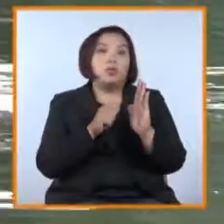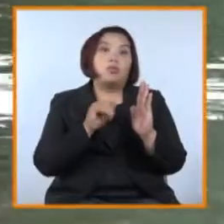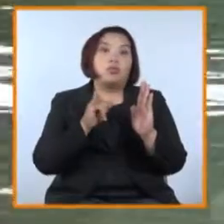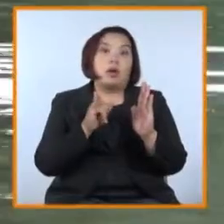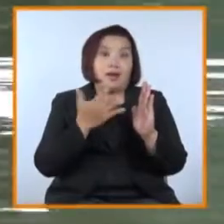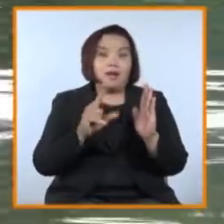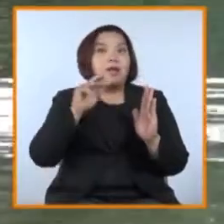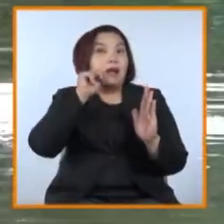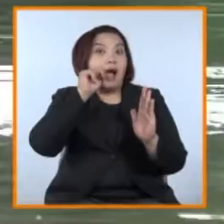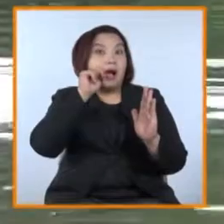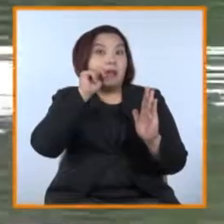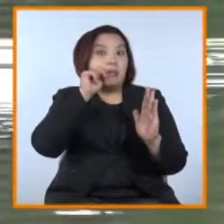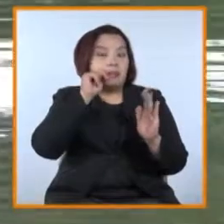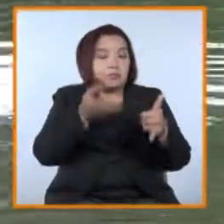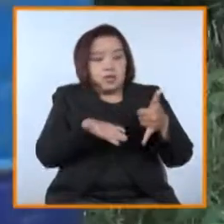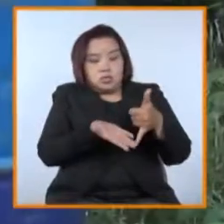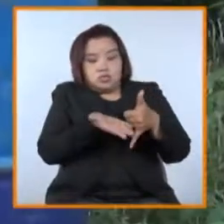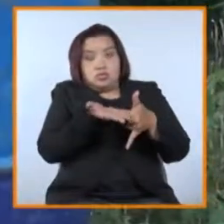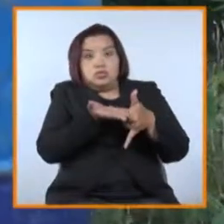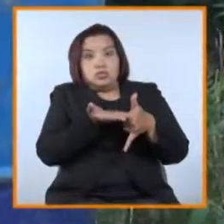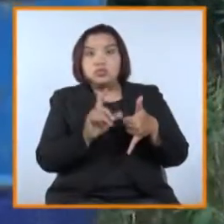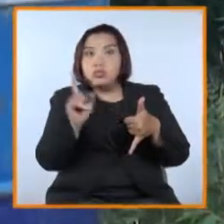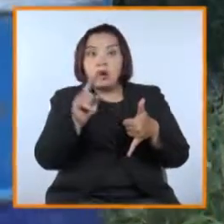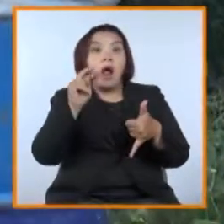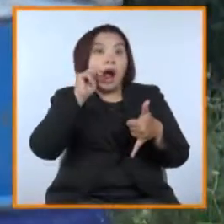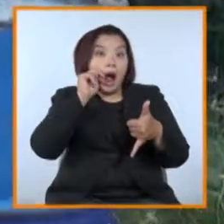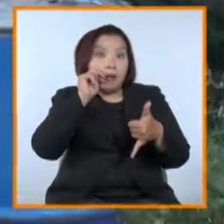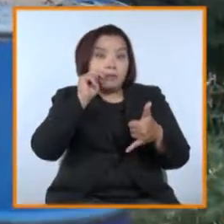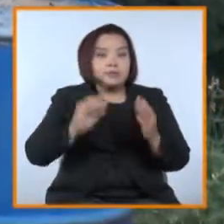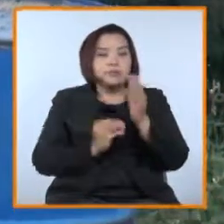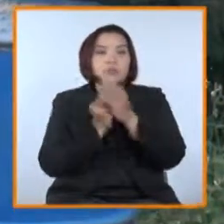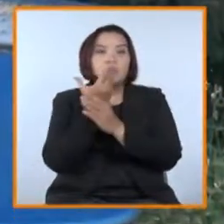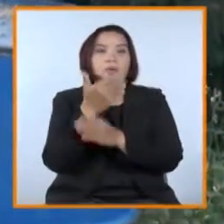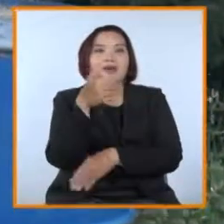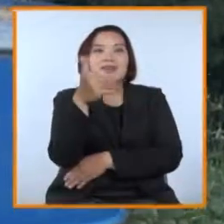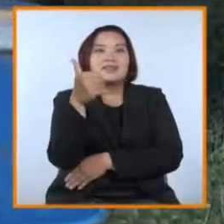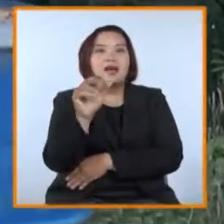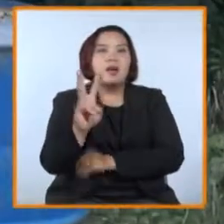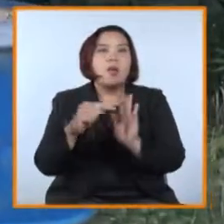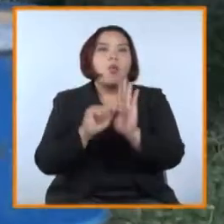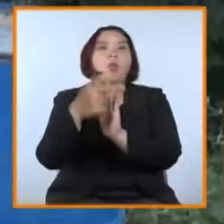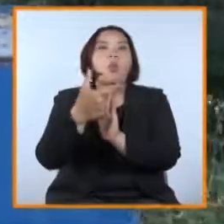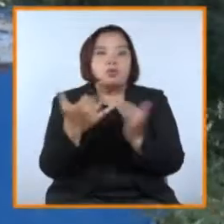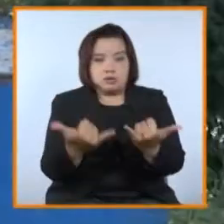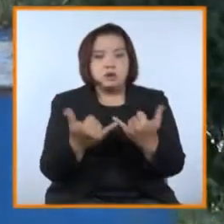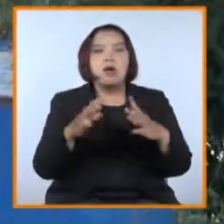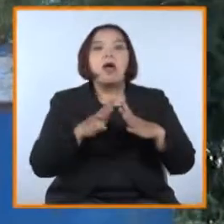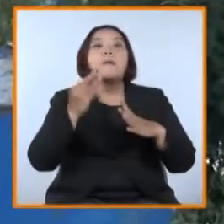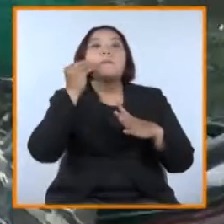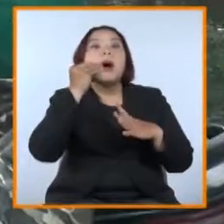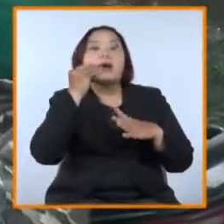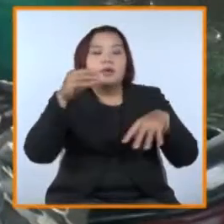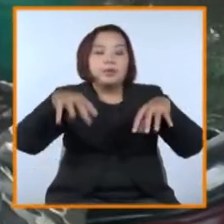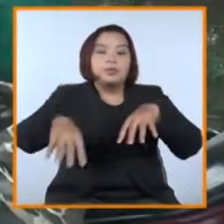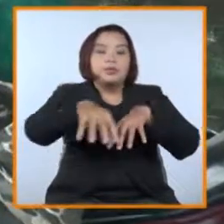งเกือบถึงเอวนะคะเป็นน้ำป่าจากอุทยานแห่งชาติแม่วงที่ไหลสู่แม่น้ำตากแดดท่วมบ้านเรือนและนาข้า